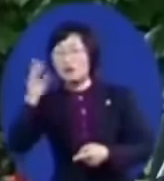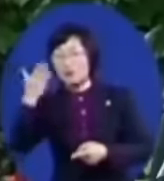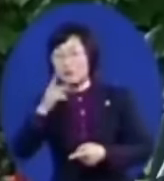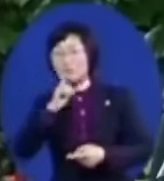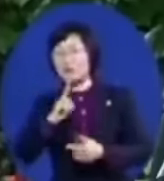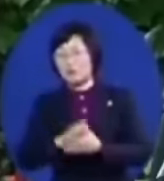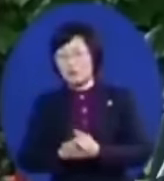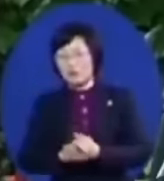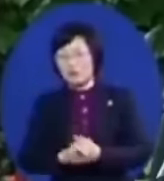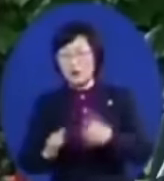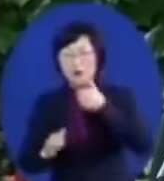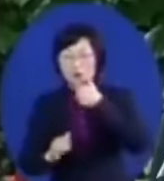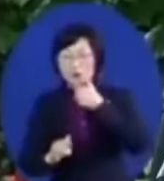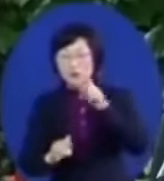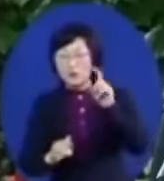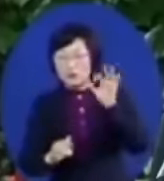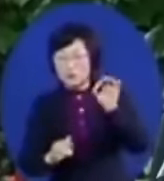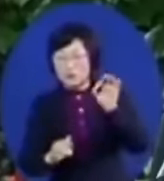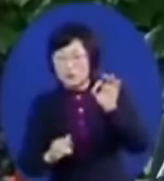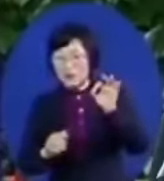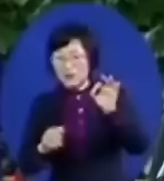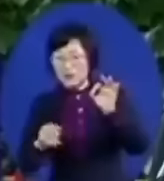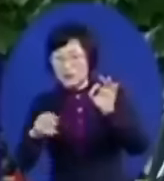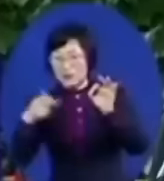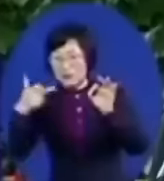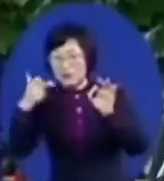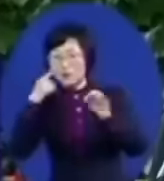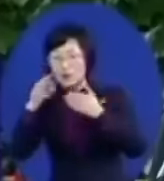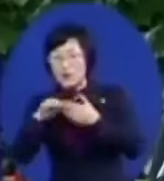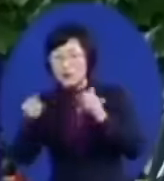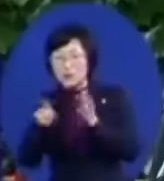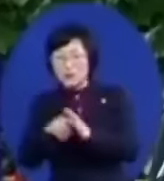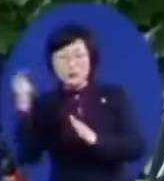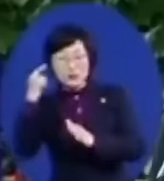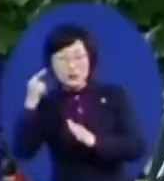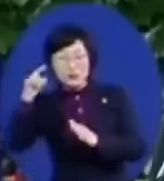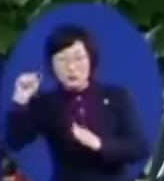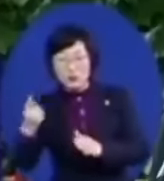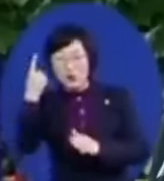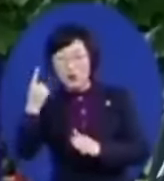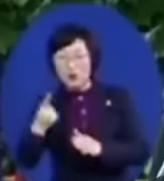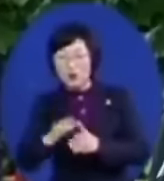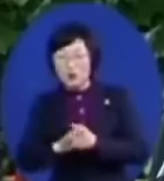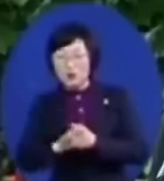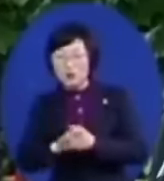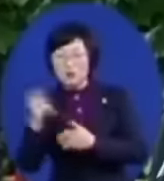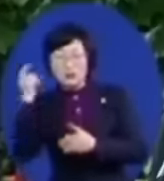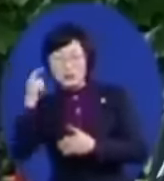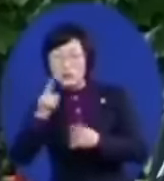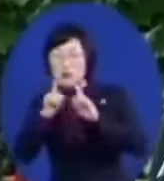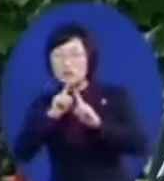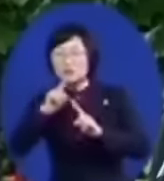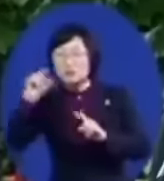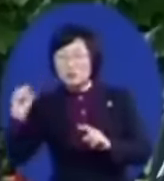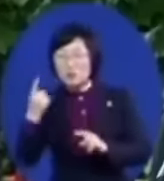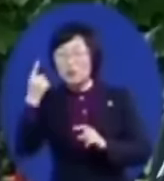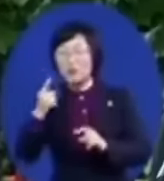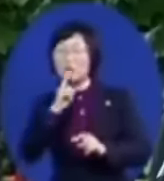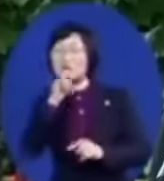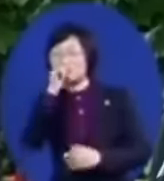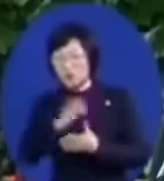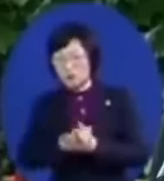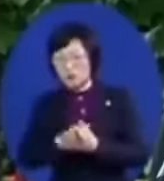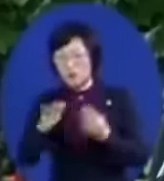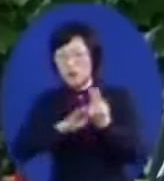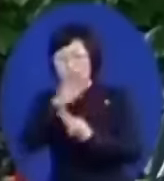로마서 10장 11절에 믿음은 들음에서 나며 들음은 그리스도의 말씀으로 말미암느니라. 교회 와서 말씀을 듣고 요한복음 16장